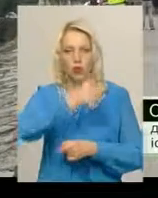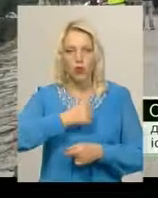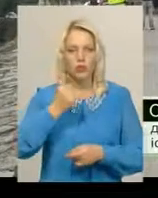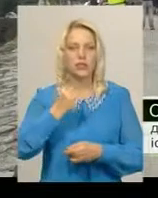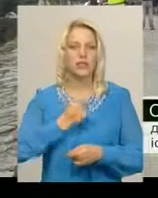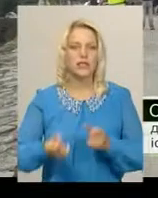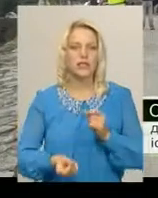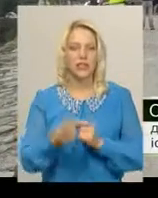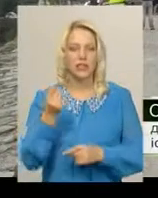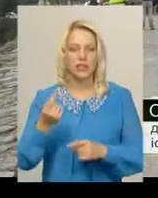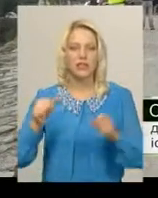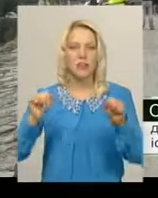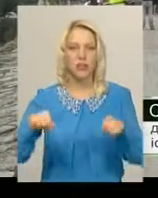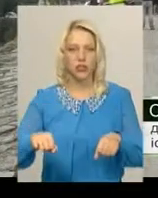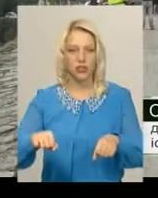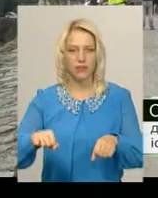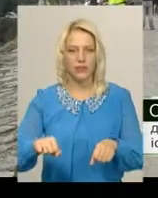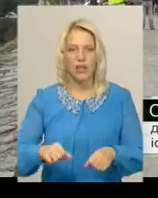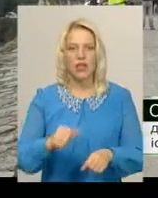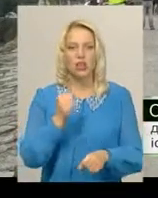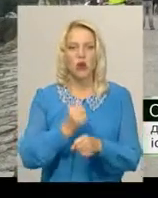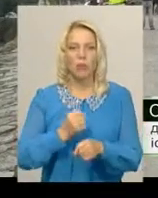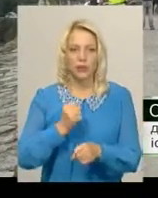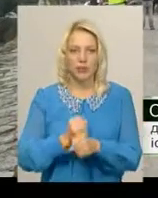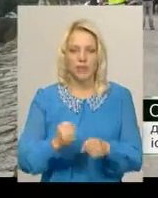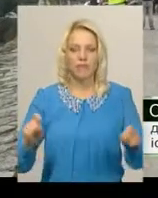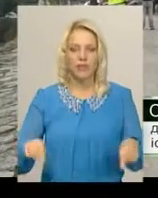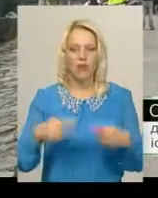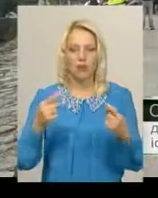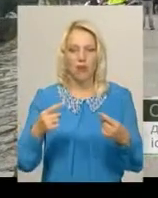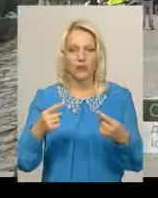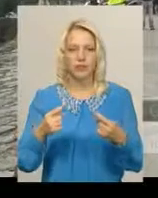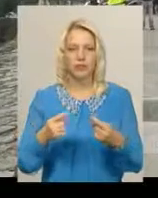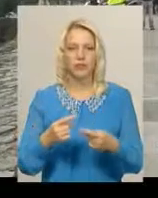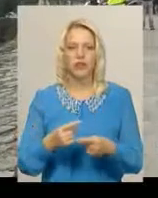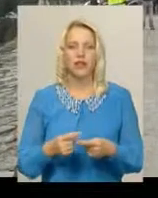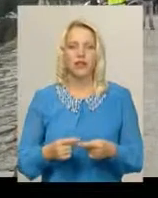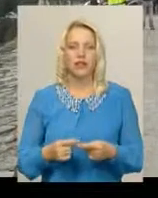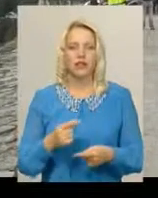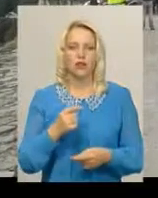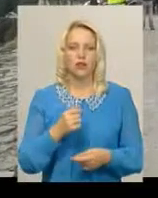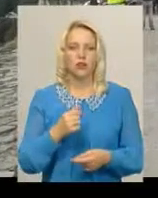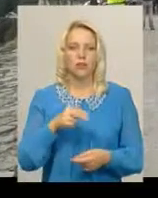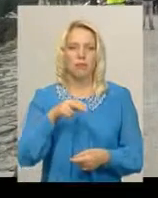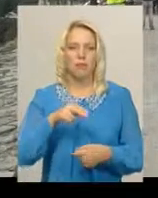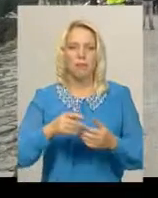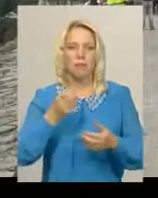можливість зробити відтворення учти, тобто пиру,